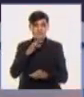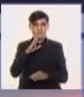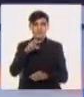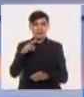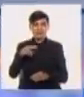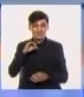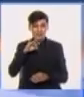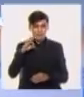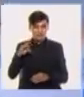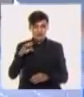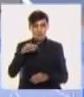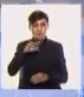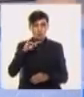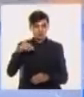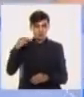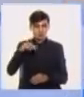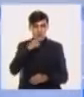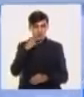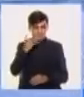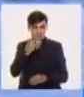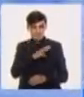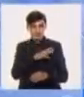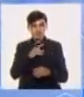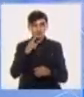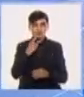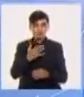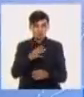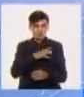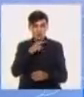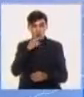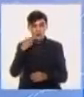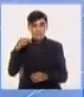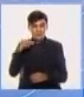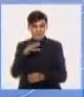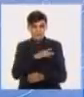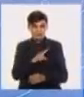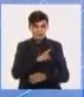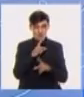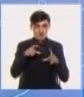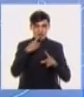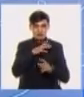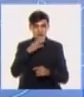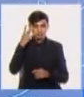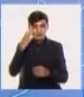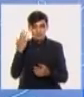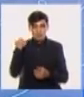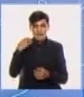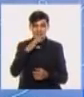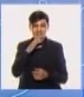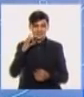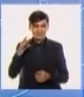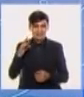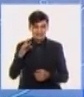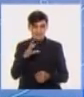о подарках от русского народа. Эксперты считают, что российский президент, говоря о территориальных претензиях к бывшим советским